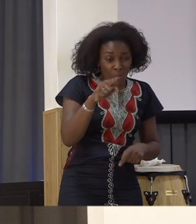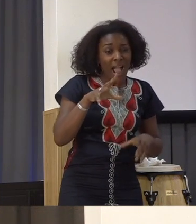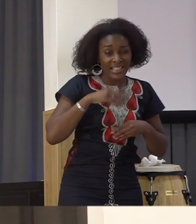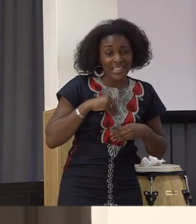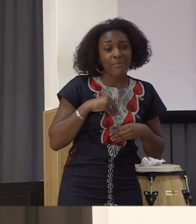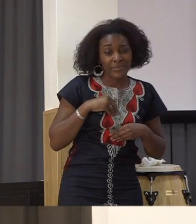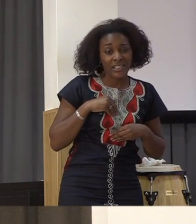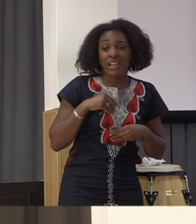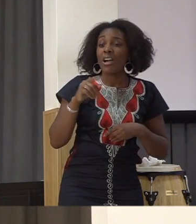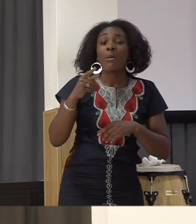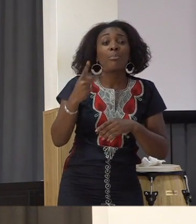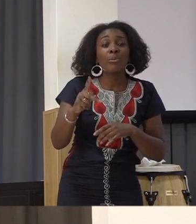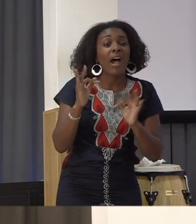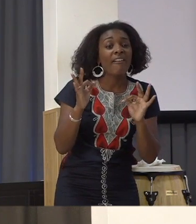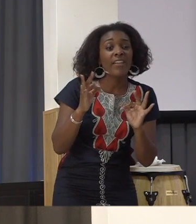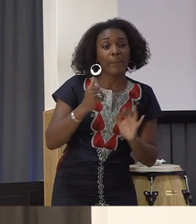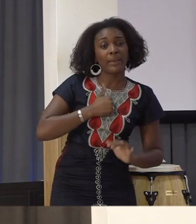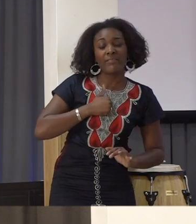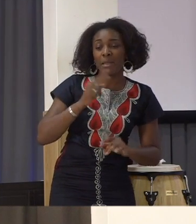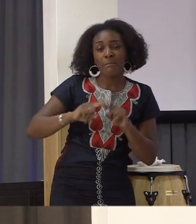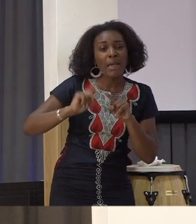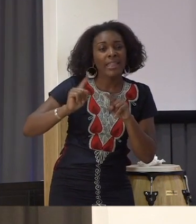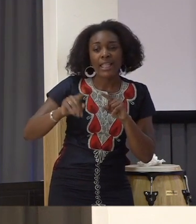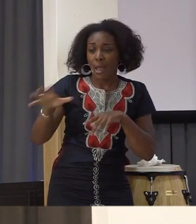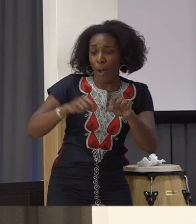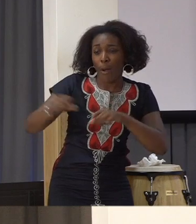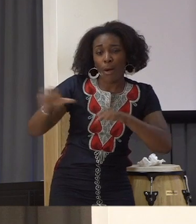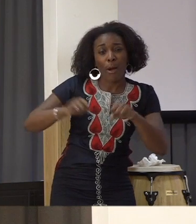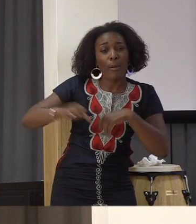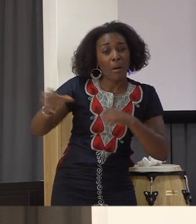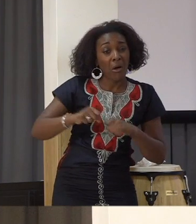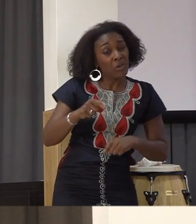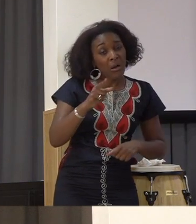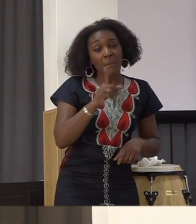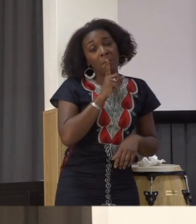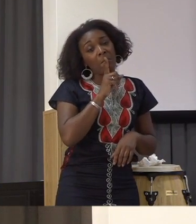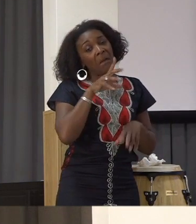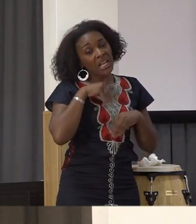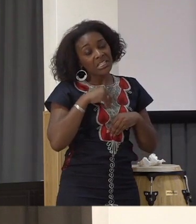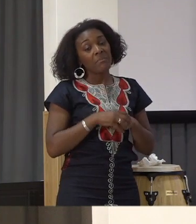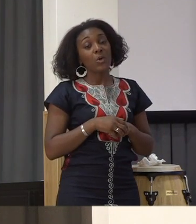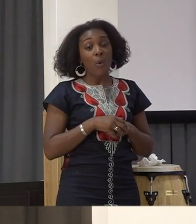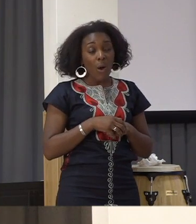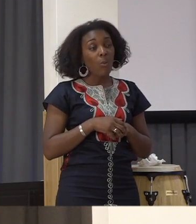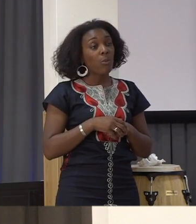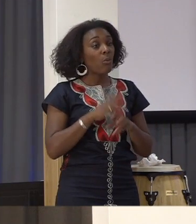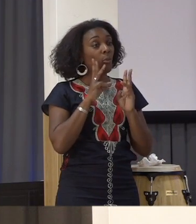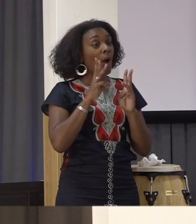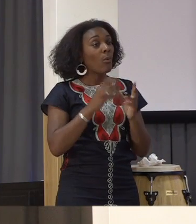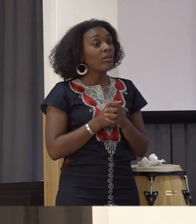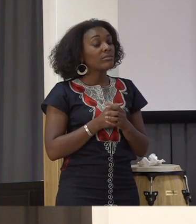l'enlèvement de vos biens, sachant que vous avez des biens meilleurs qui durent toujours. Waouh. Seigneur, tu me dis là que, en